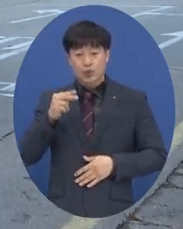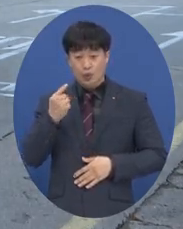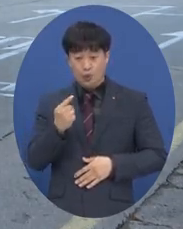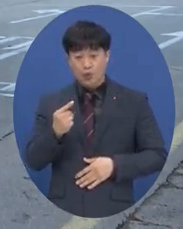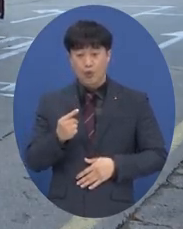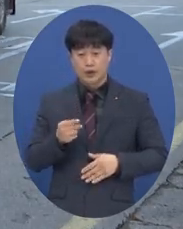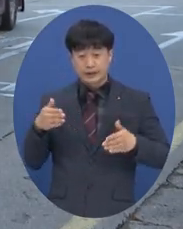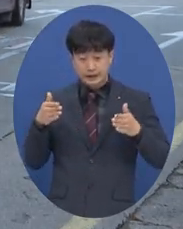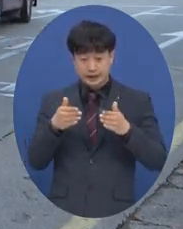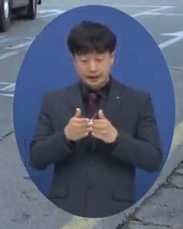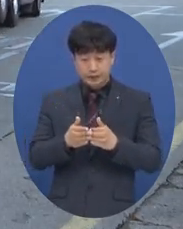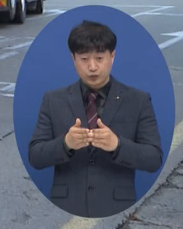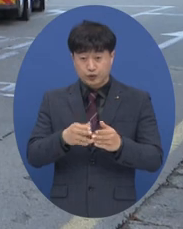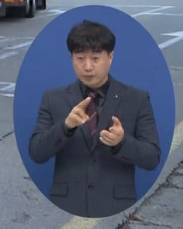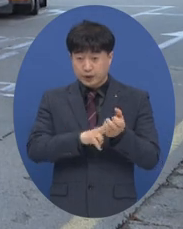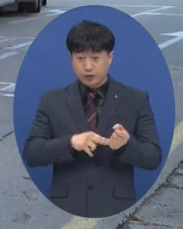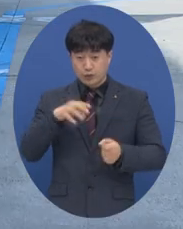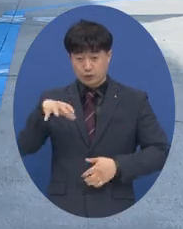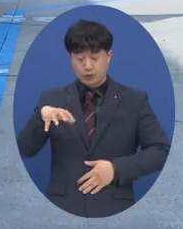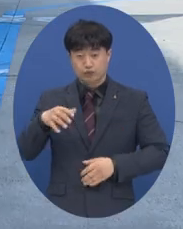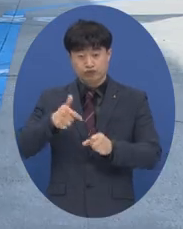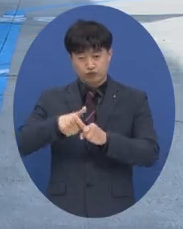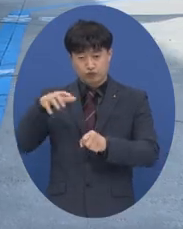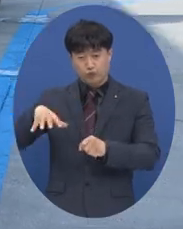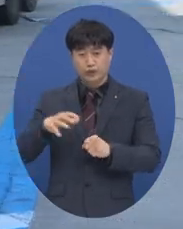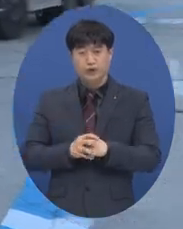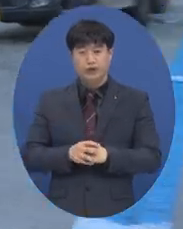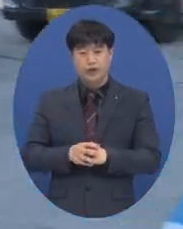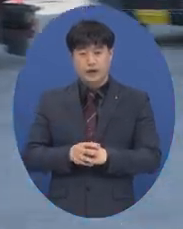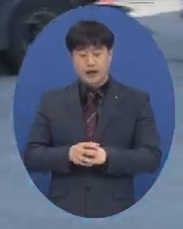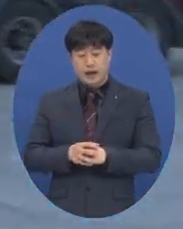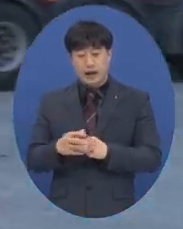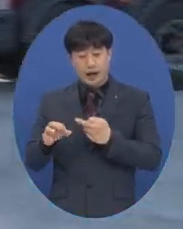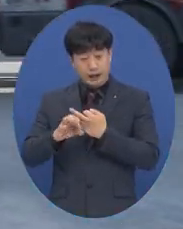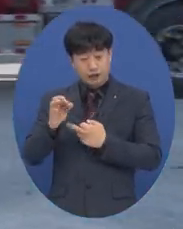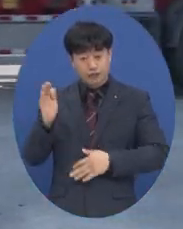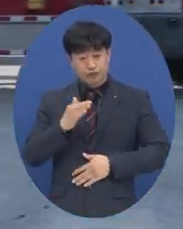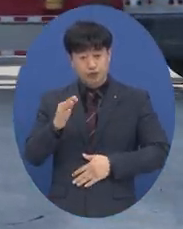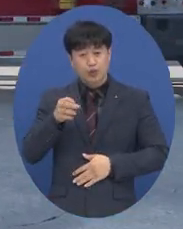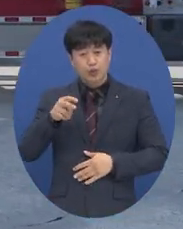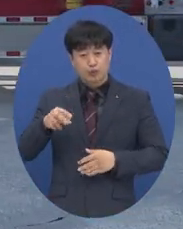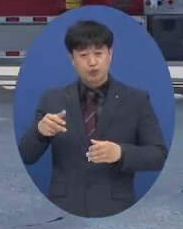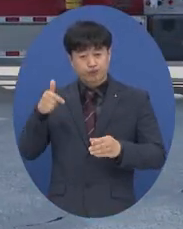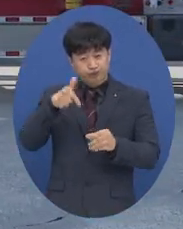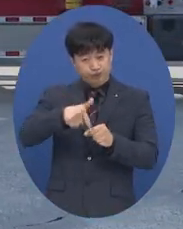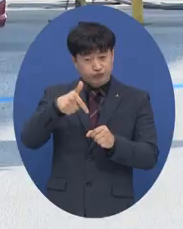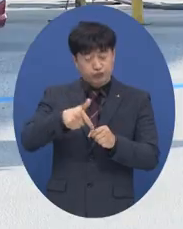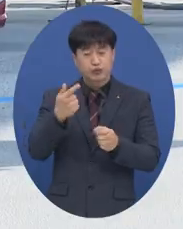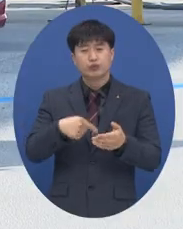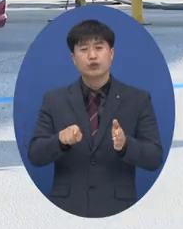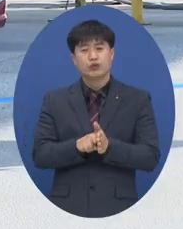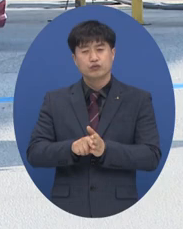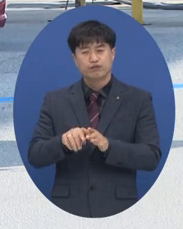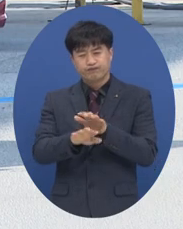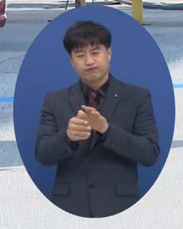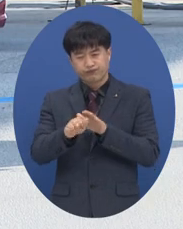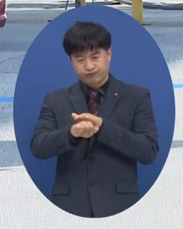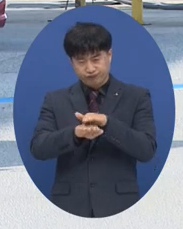요소수가 중점 유통되는 의왕시의 한 주유소입니다. 이른 시간부터 요소수를 충전하기 위한 차들이 줄지어